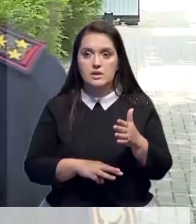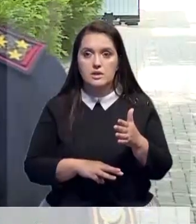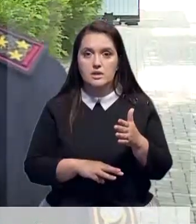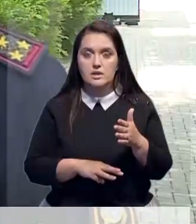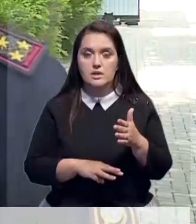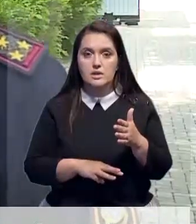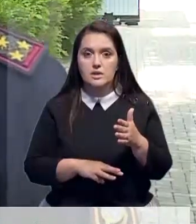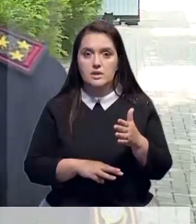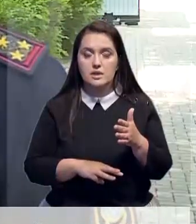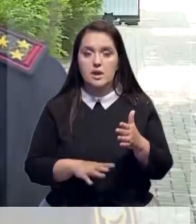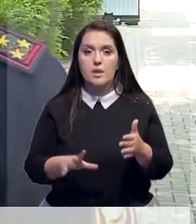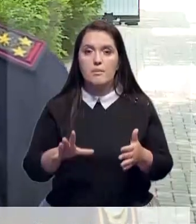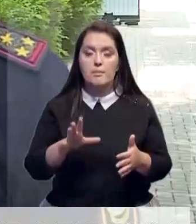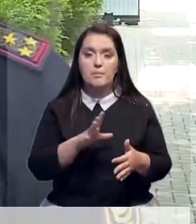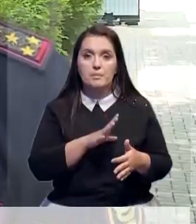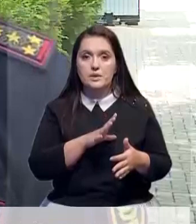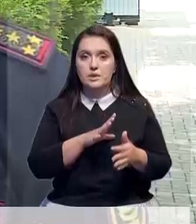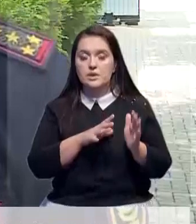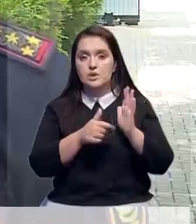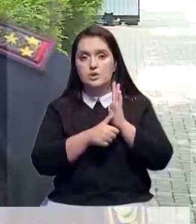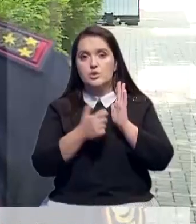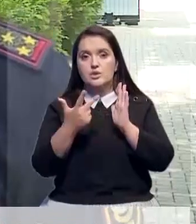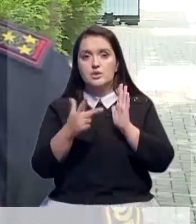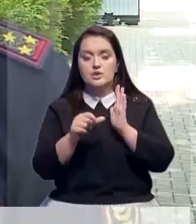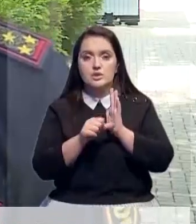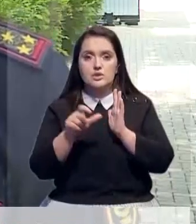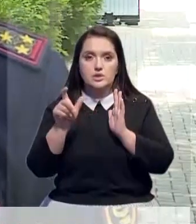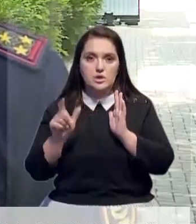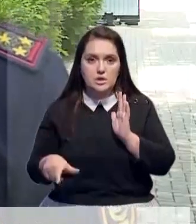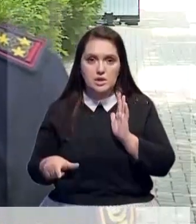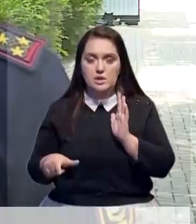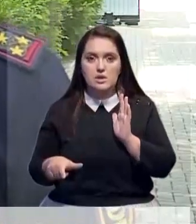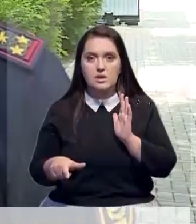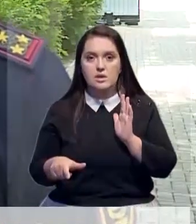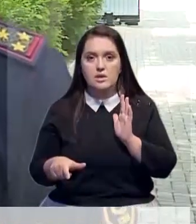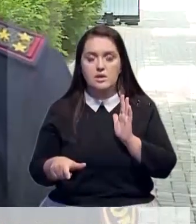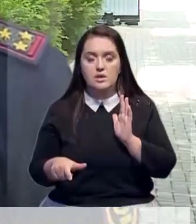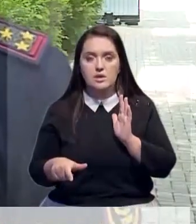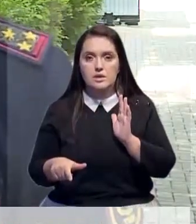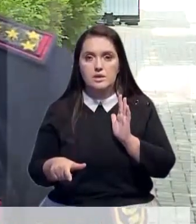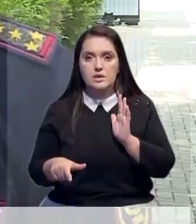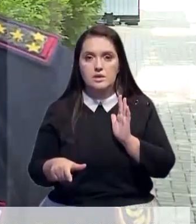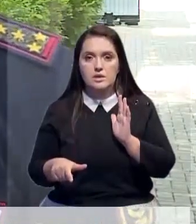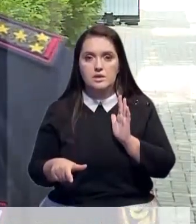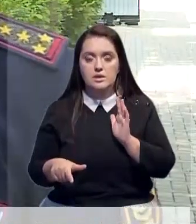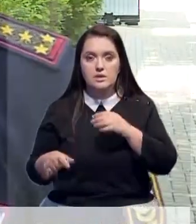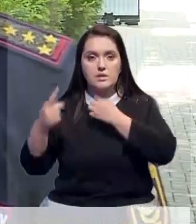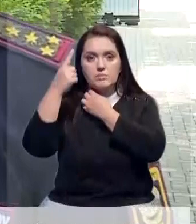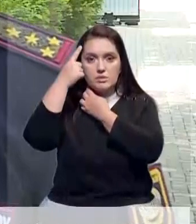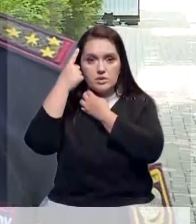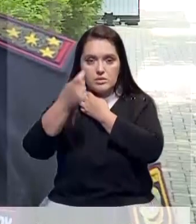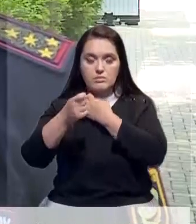штраф был составлен на 636 человек. Также включается там и предупреждение,